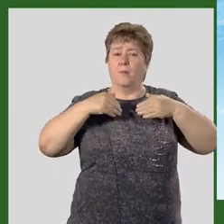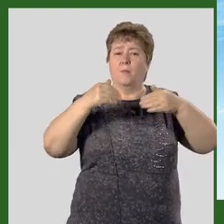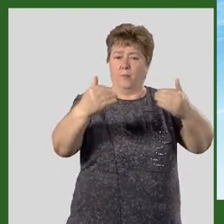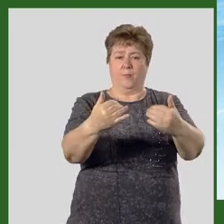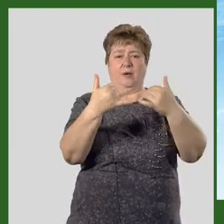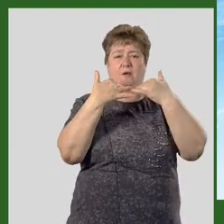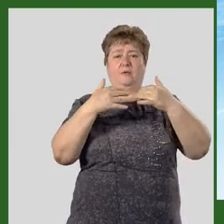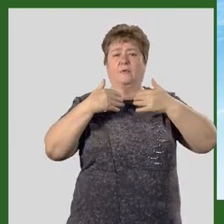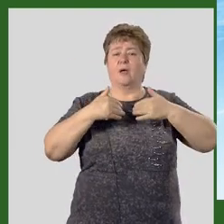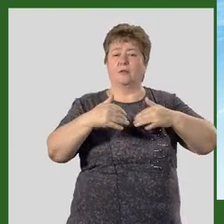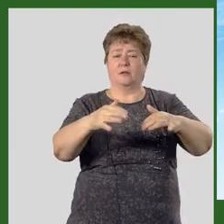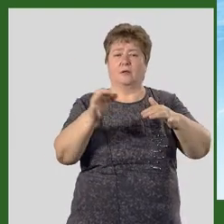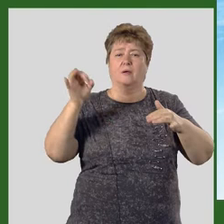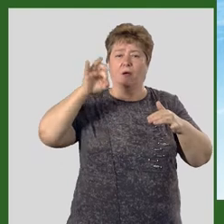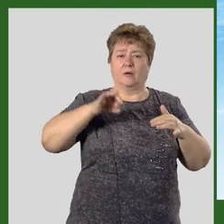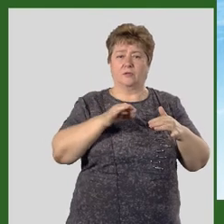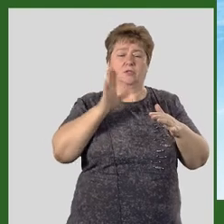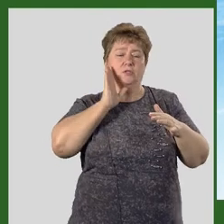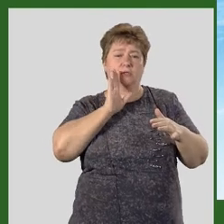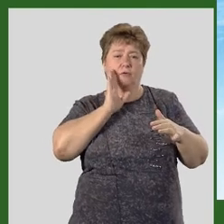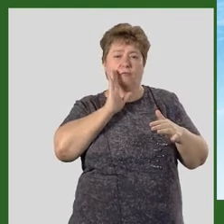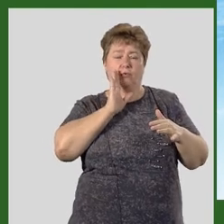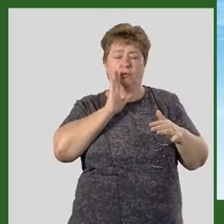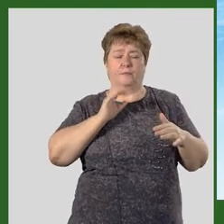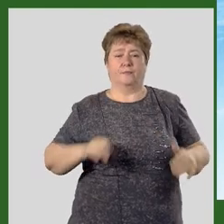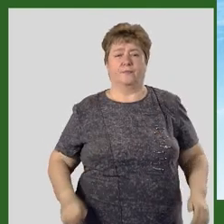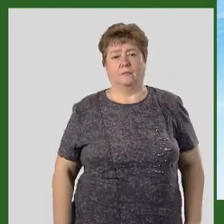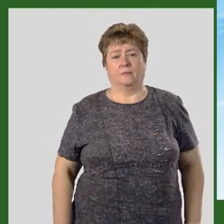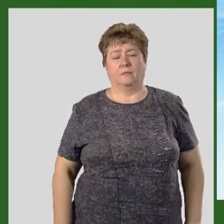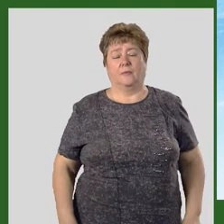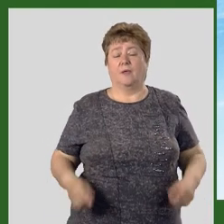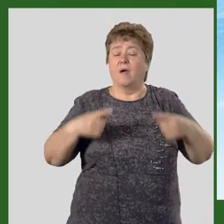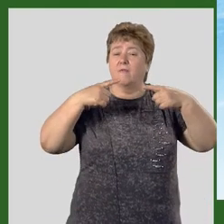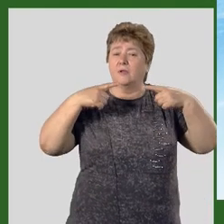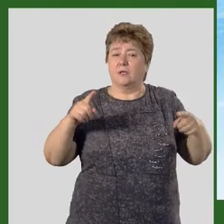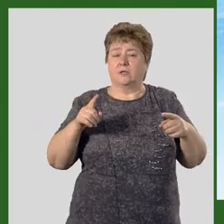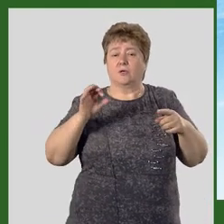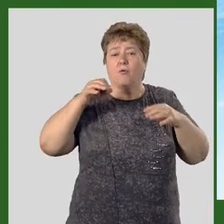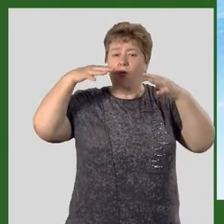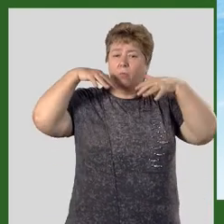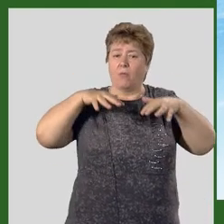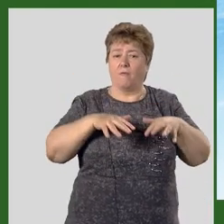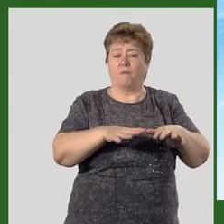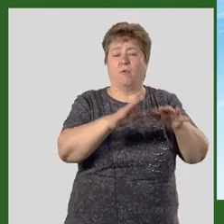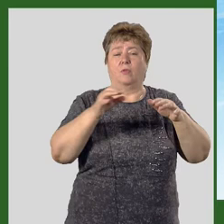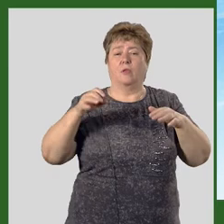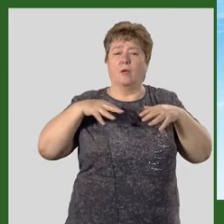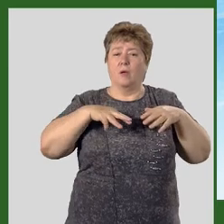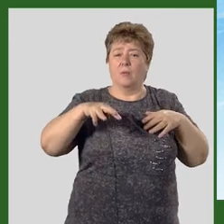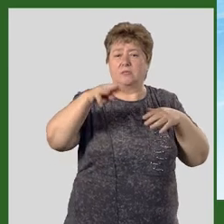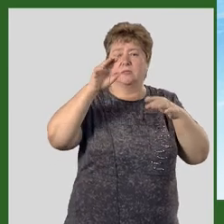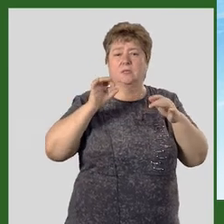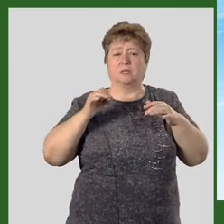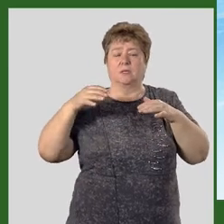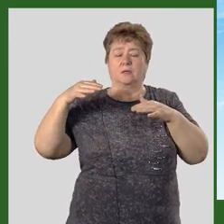приливно-отливные движения океанических вод. В отличие от волн, морские